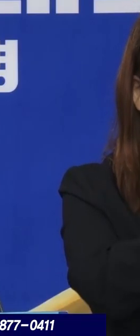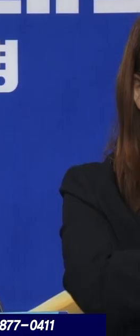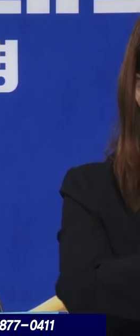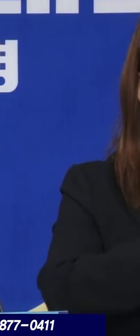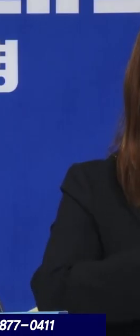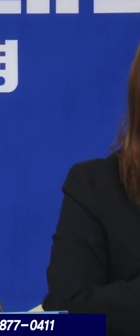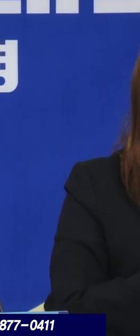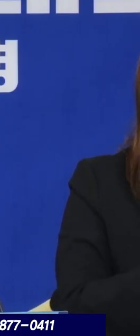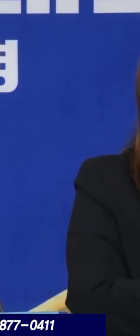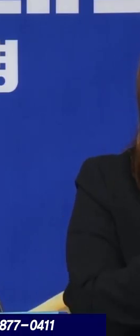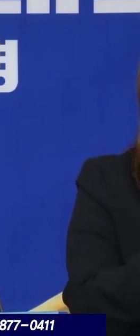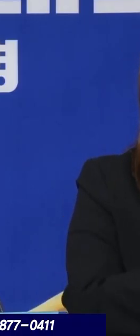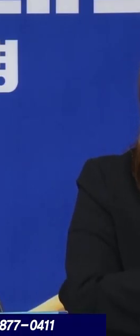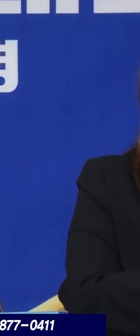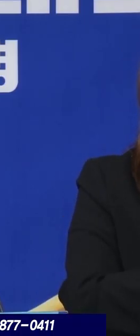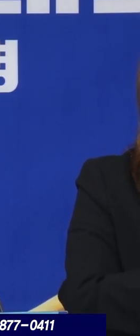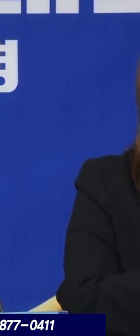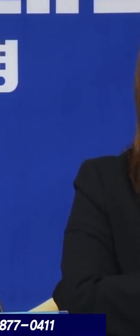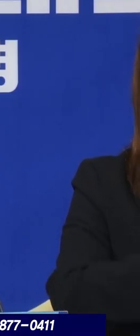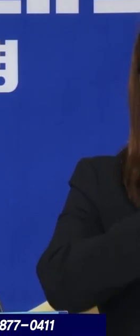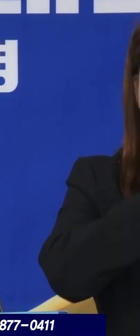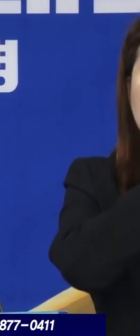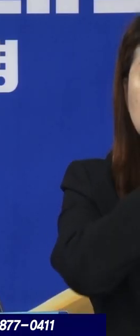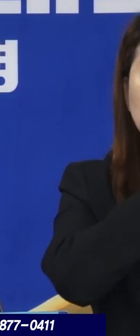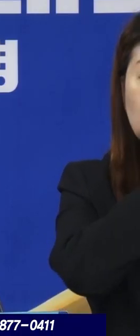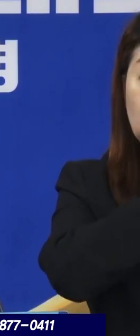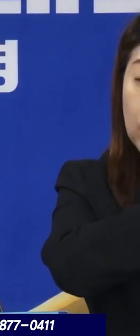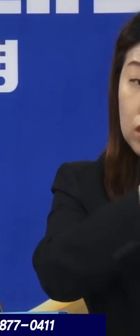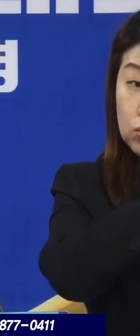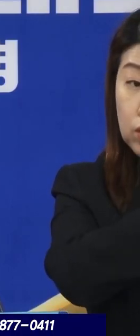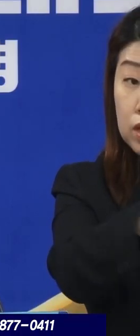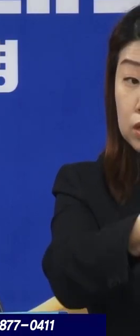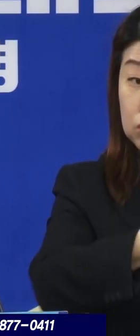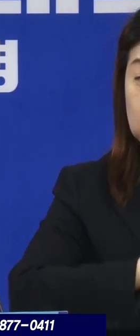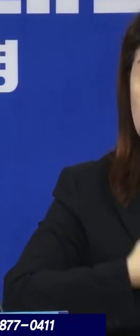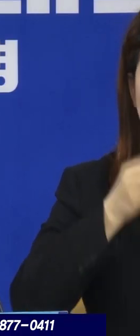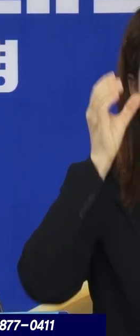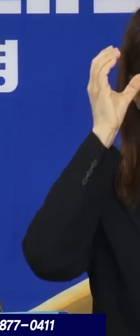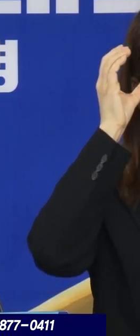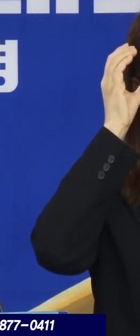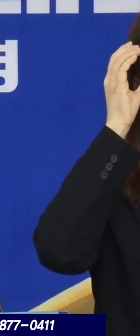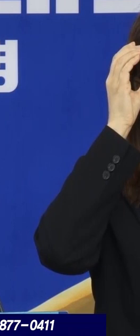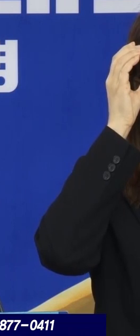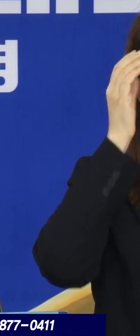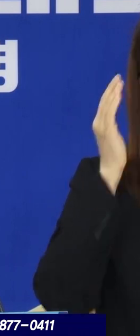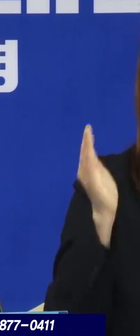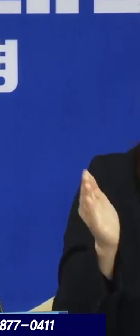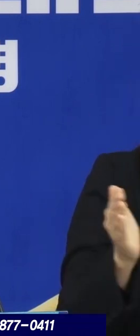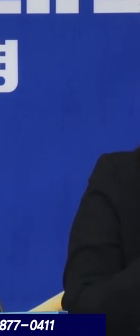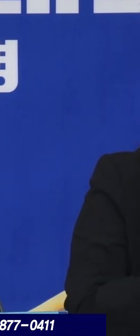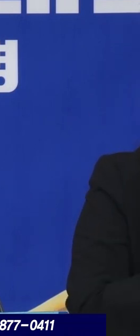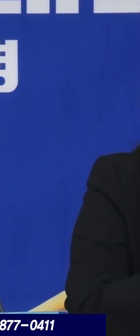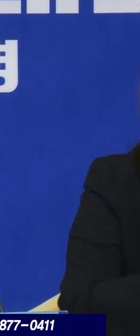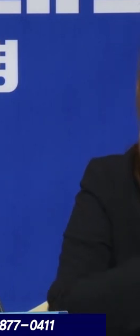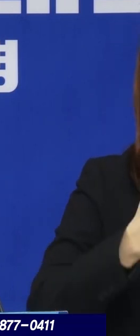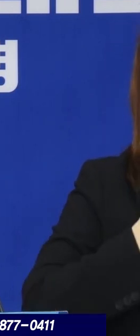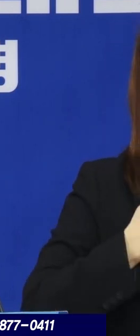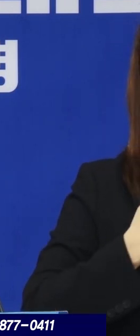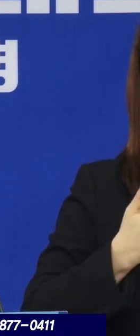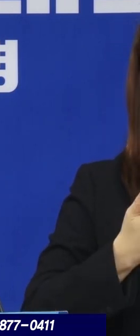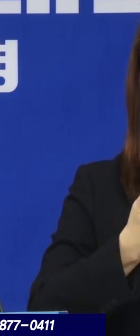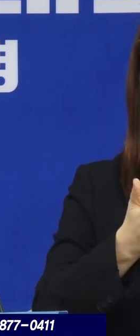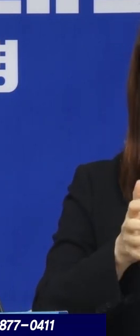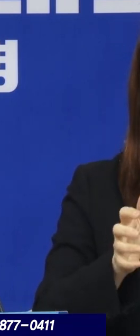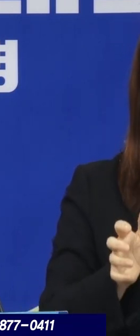스스로 나서서 이 의혹을 해소해 주기를 기대하기를 바랐습니다. 그래서 저희 당은